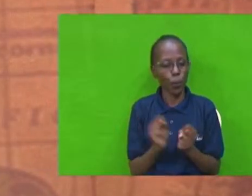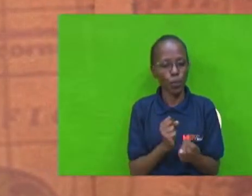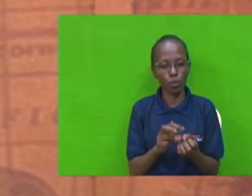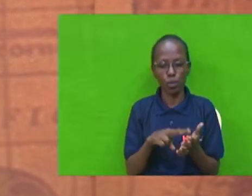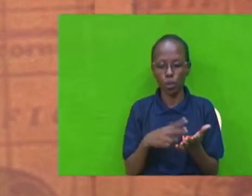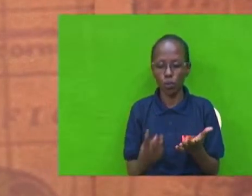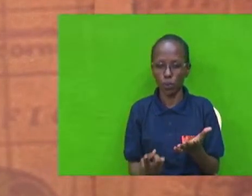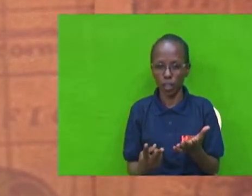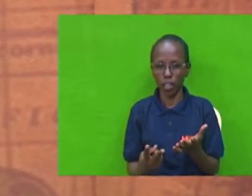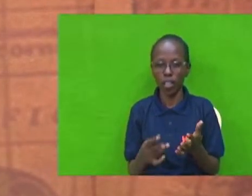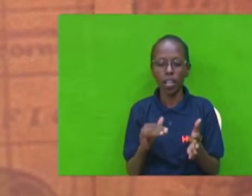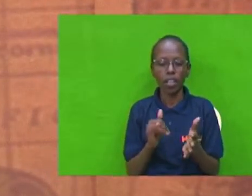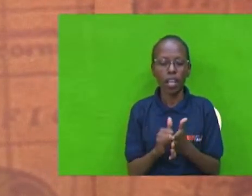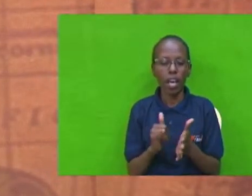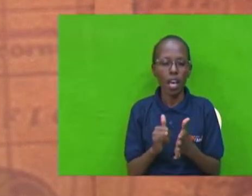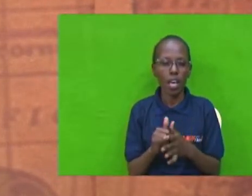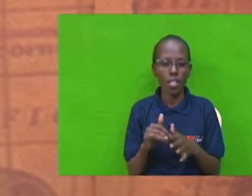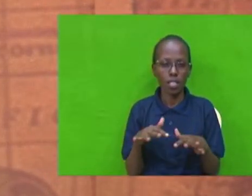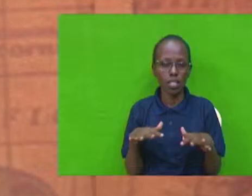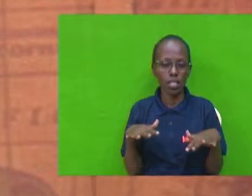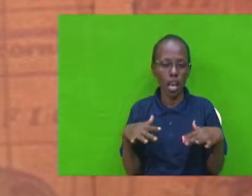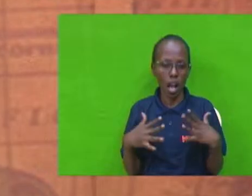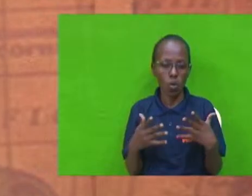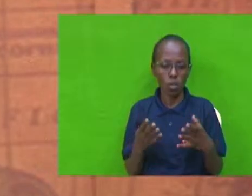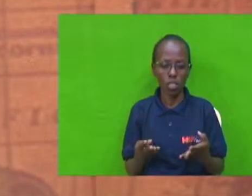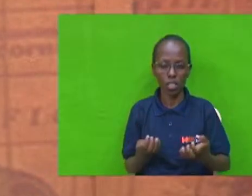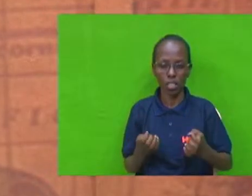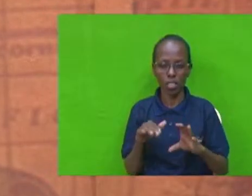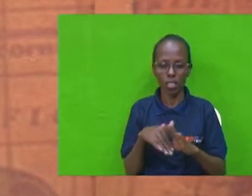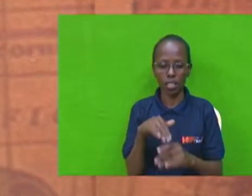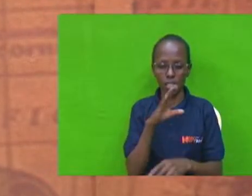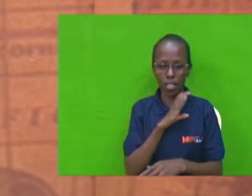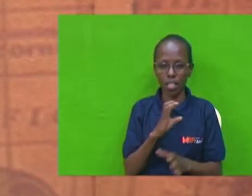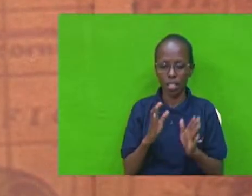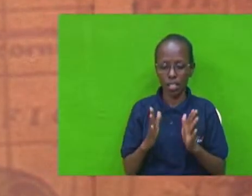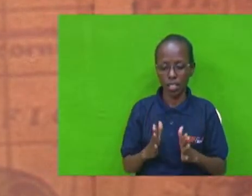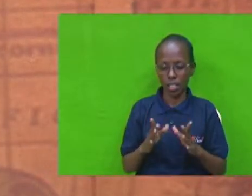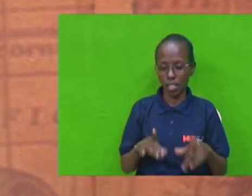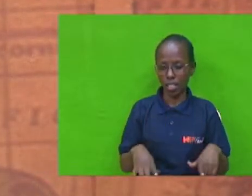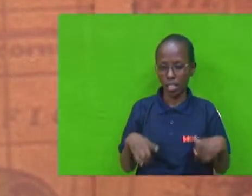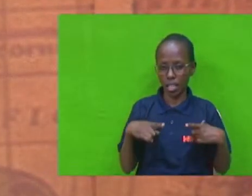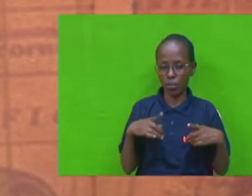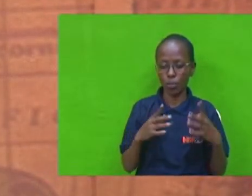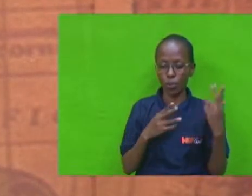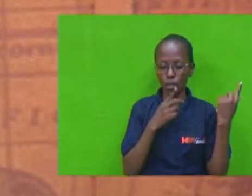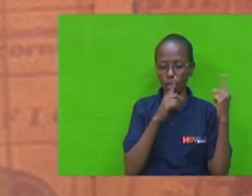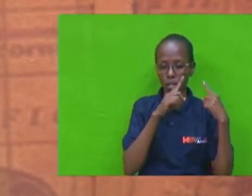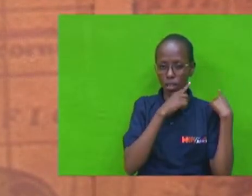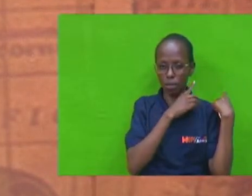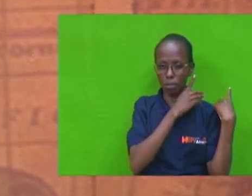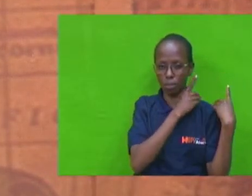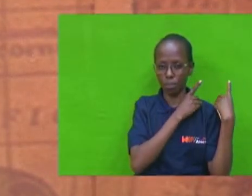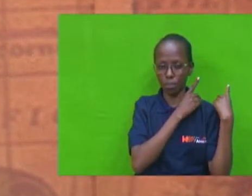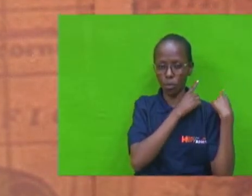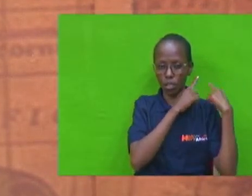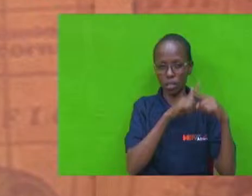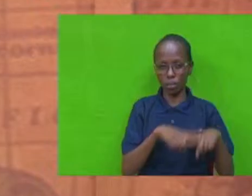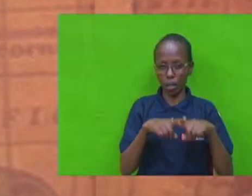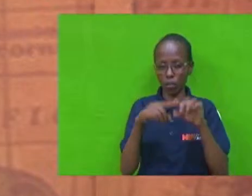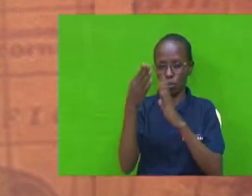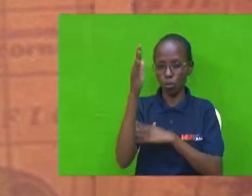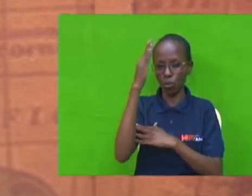Sasa huko ndiko kunahitajika katika Ukristo wetu kwamba tumtegemea Mungu kikamilifu tukijua kwamba yeye ndio baba